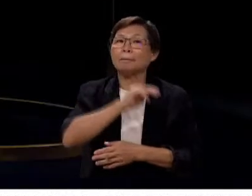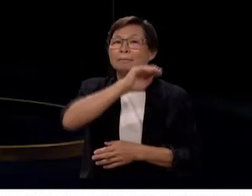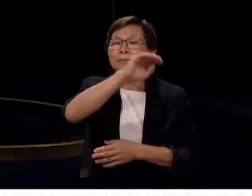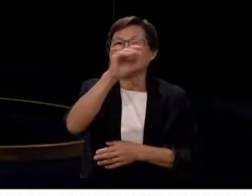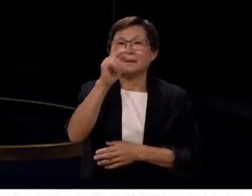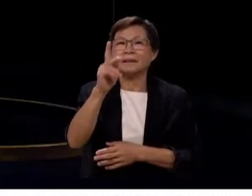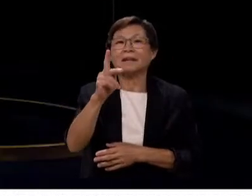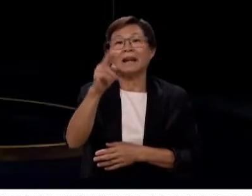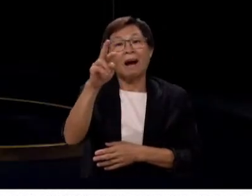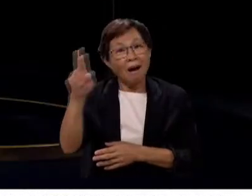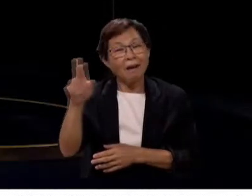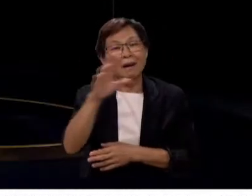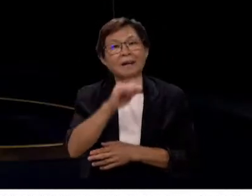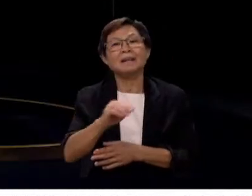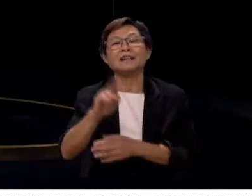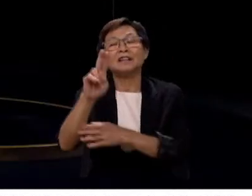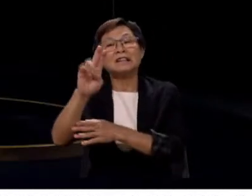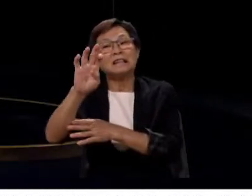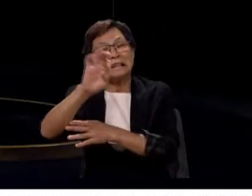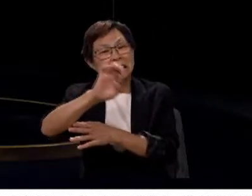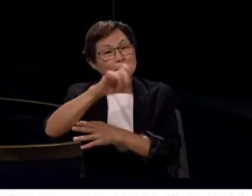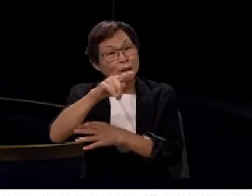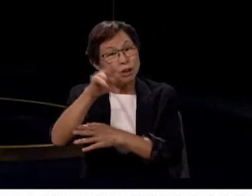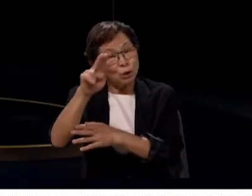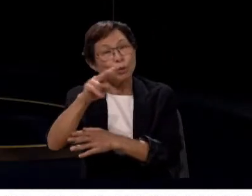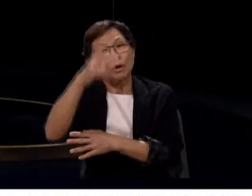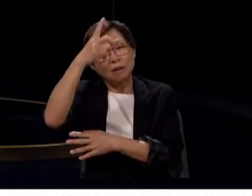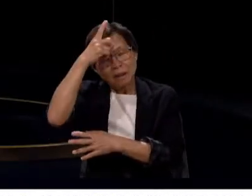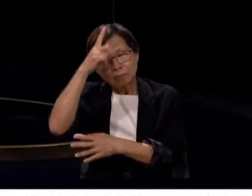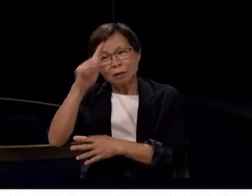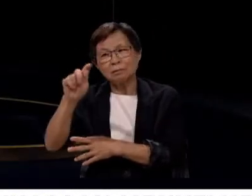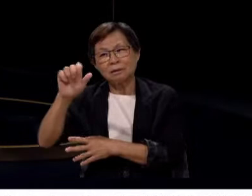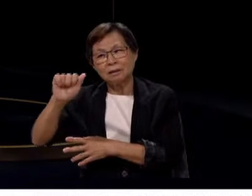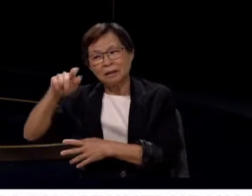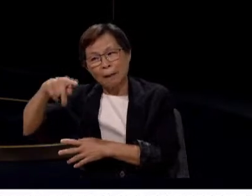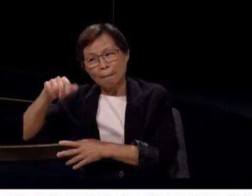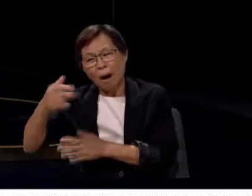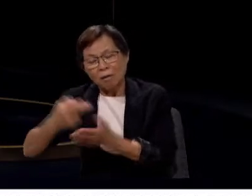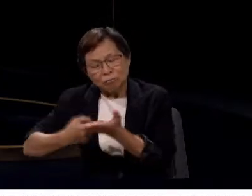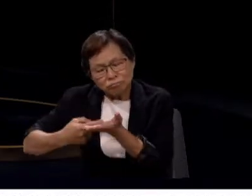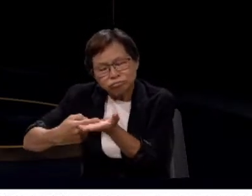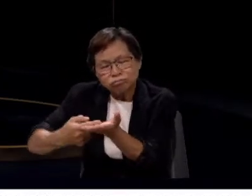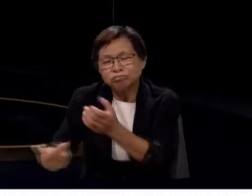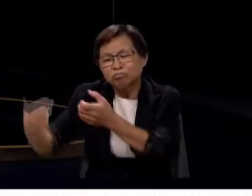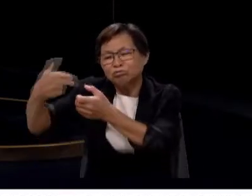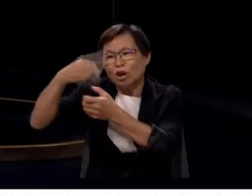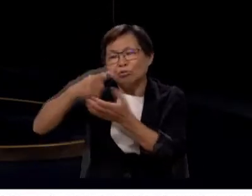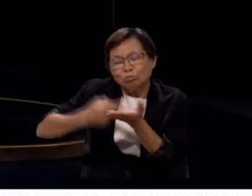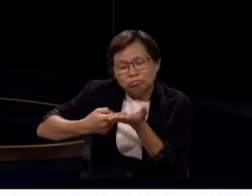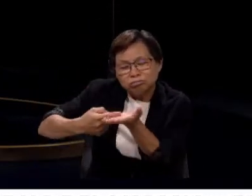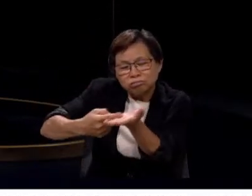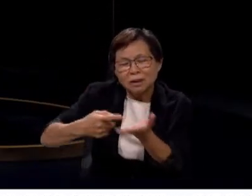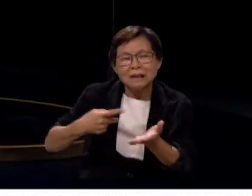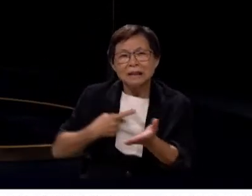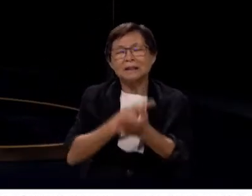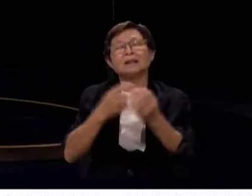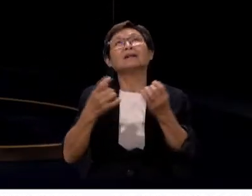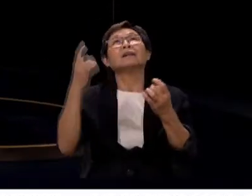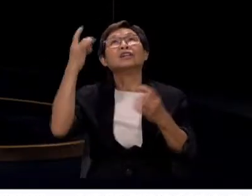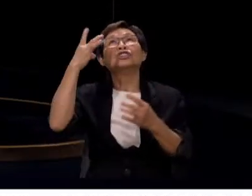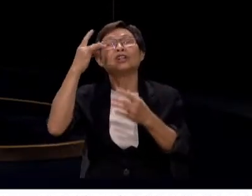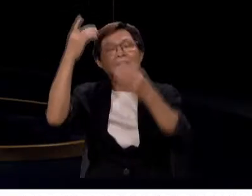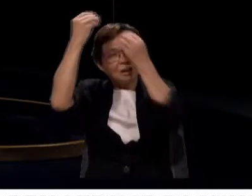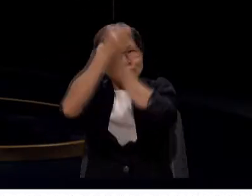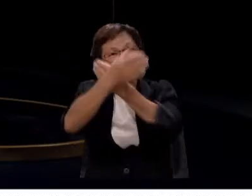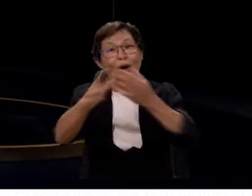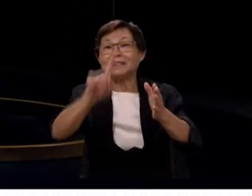hiview Hai yaitu unit ekonomi tetesi Mustafa keterlibatan postingan ini dan insya Allah kita akan umumkan satu yang